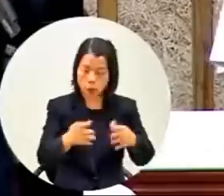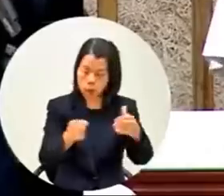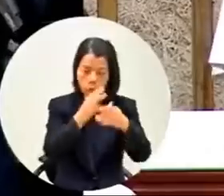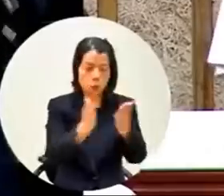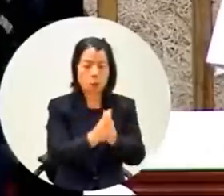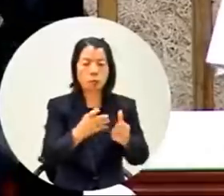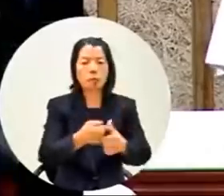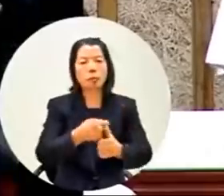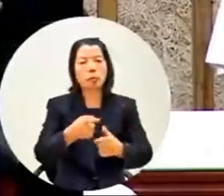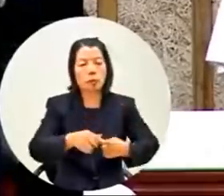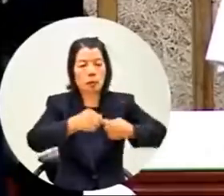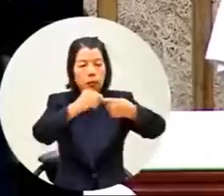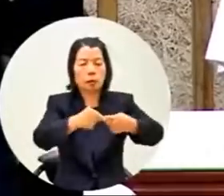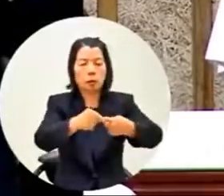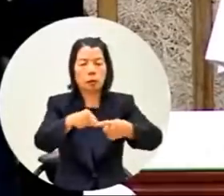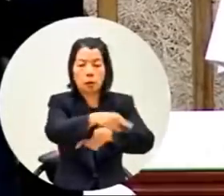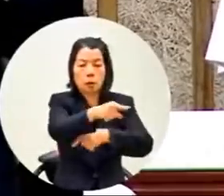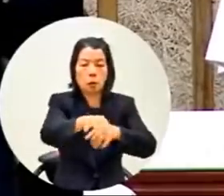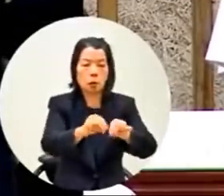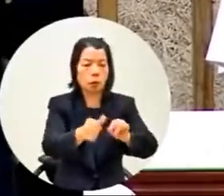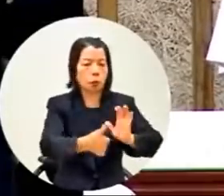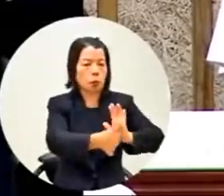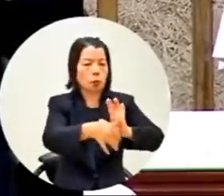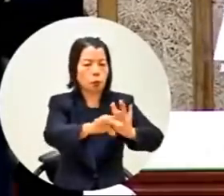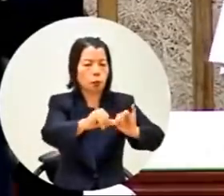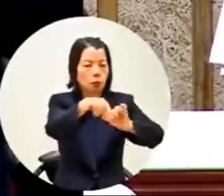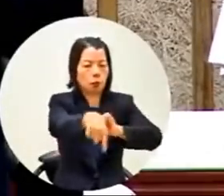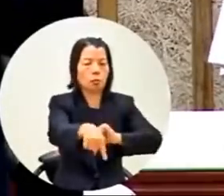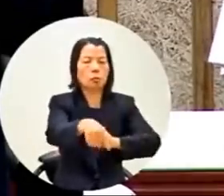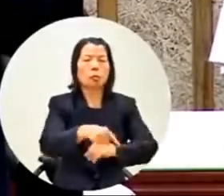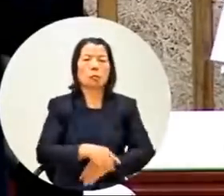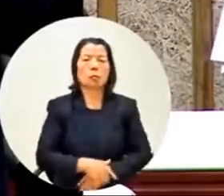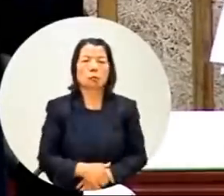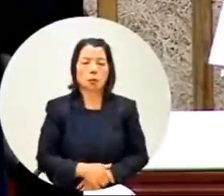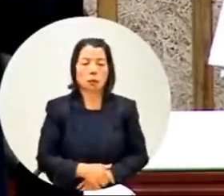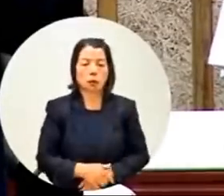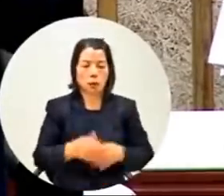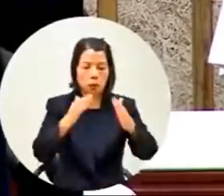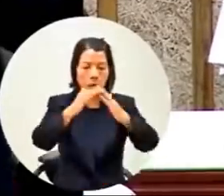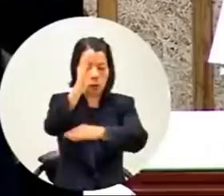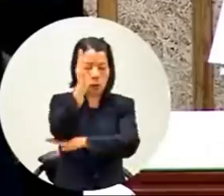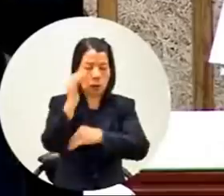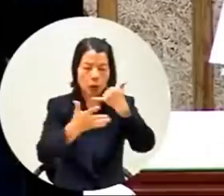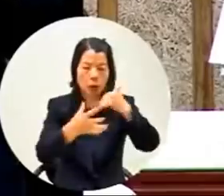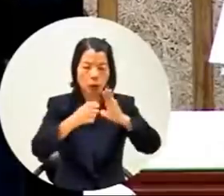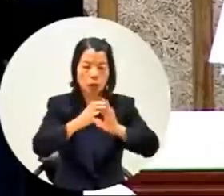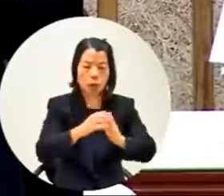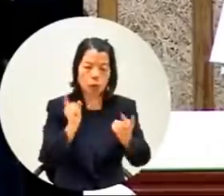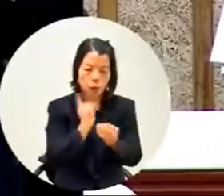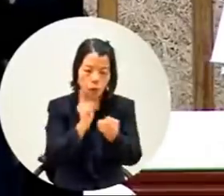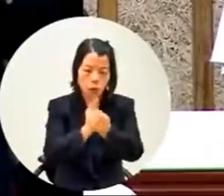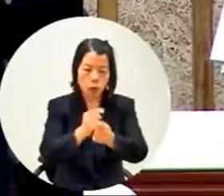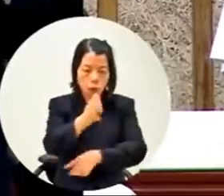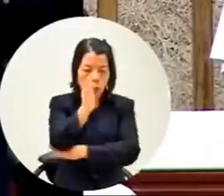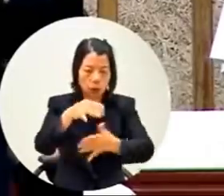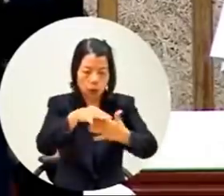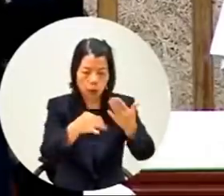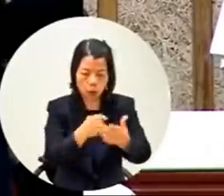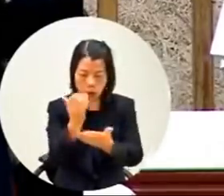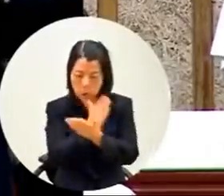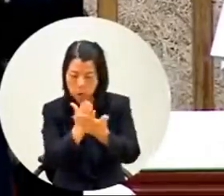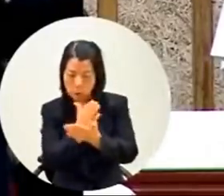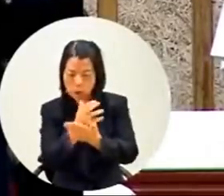一个比较精华的地区。那我们市政府海洋局针对整个政策需求去做一个审查，